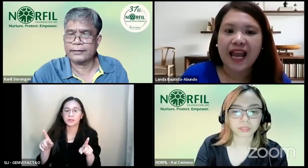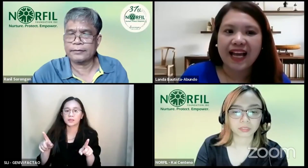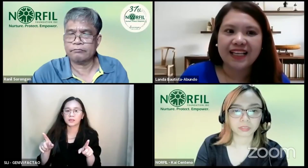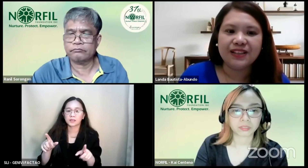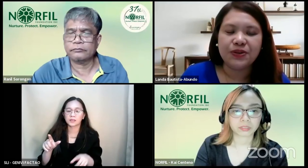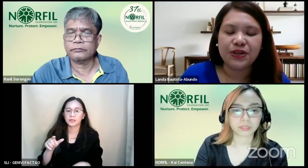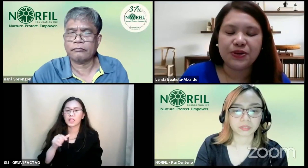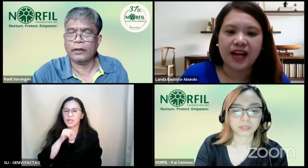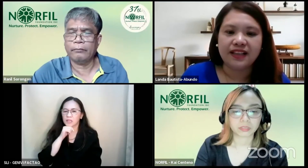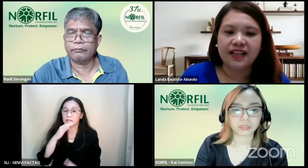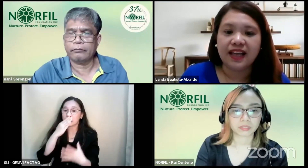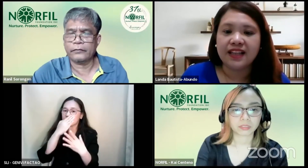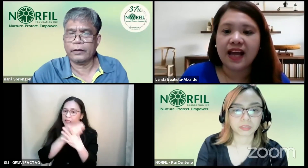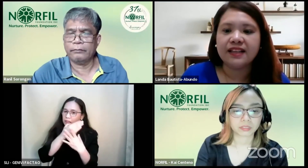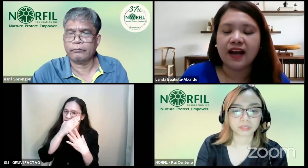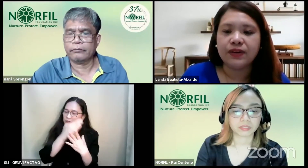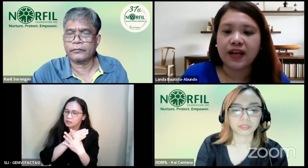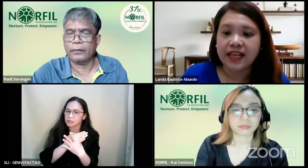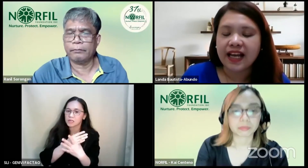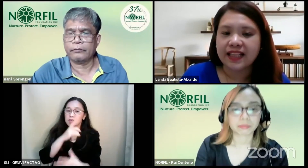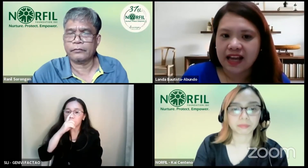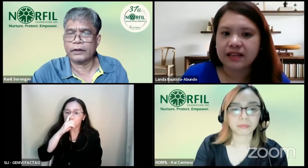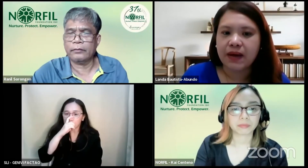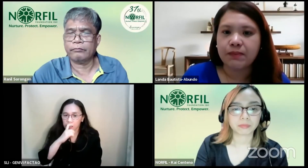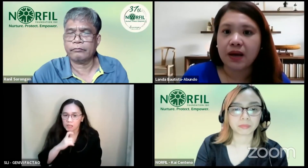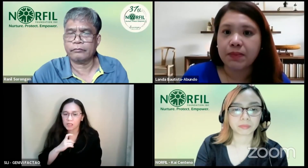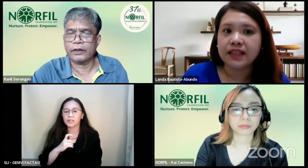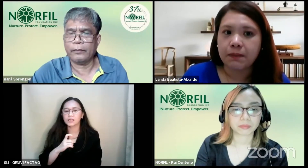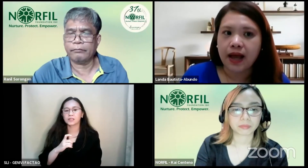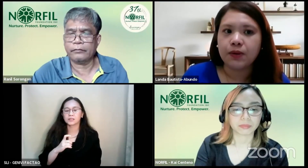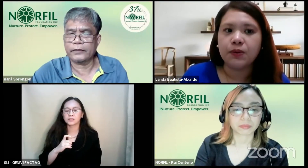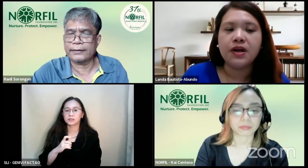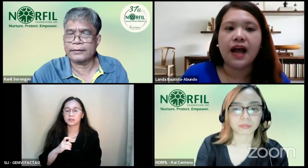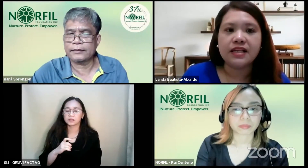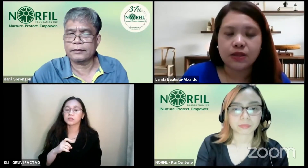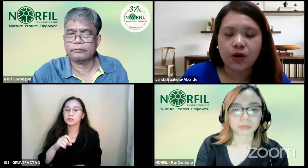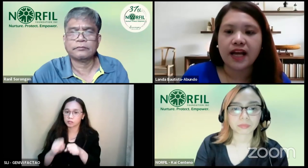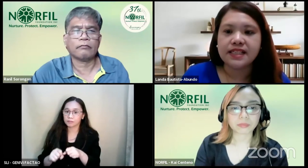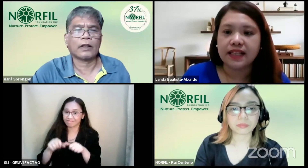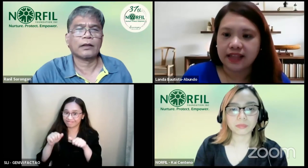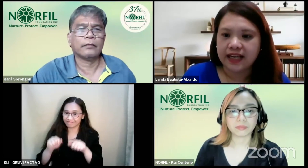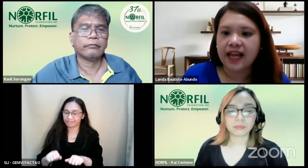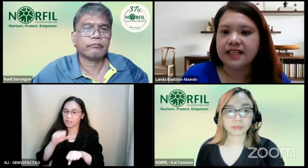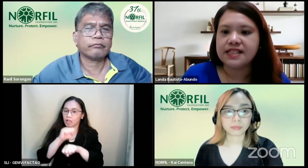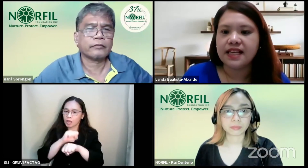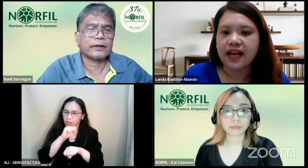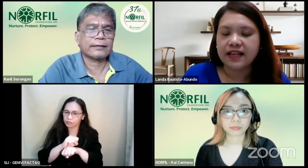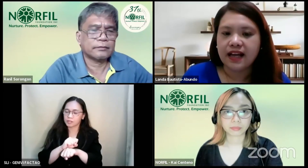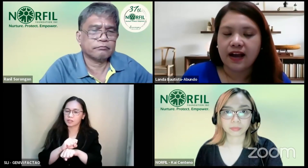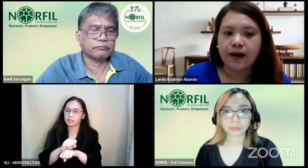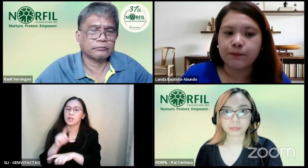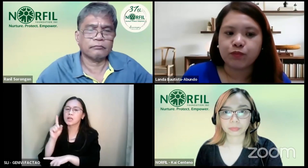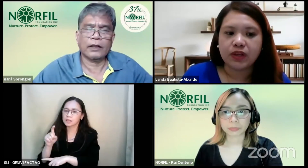maging balakid, no, yung ating edad, yung kanilang edad para makapagtrabaho, as long as na-train natin